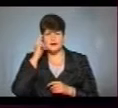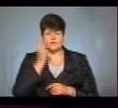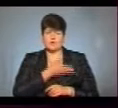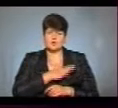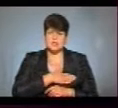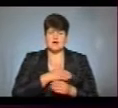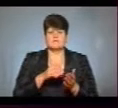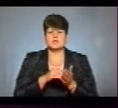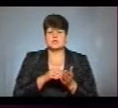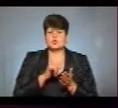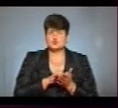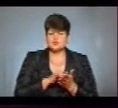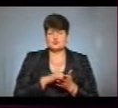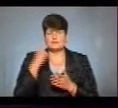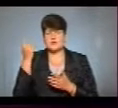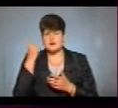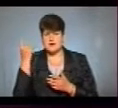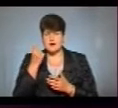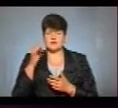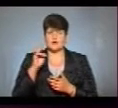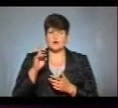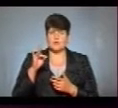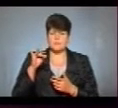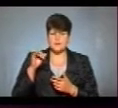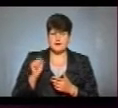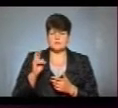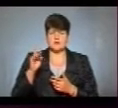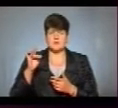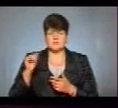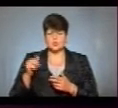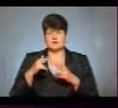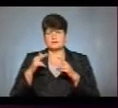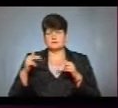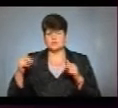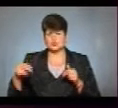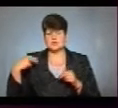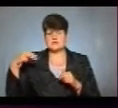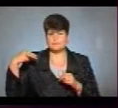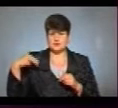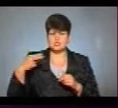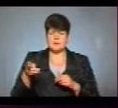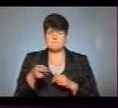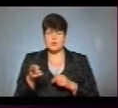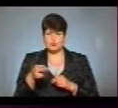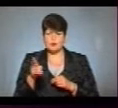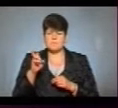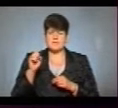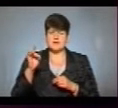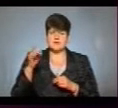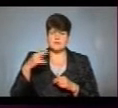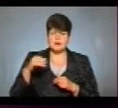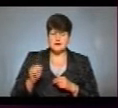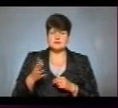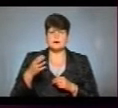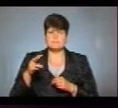Харкова, Круп'янська, Ізюма, Слов'янська, Святогірська, Краматорська, Дніпра, Запоріжжя, Маріуполя, Бердянська, Мелітополя,